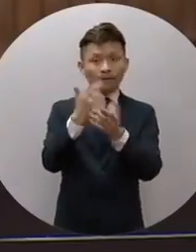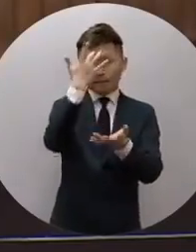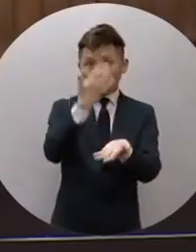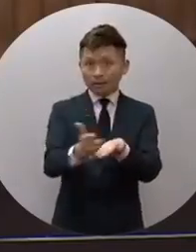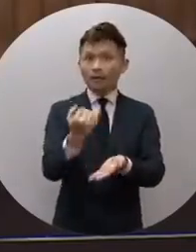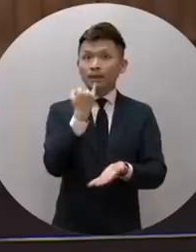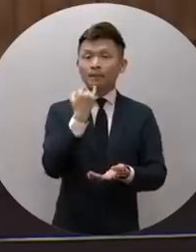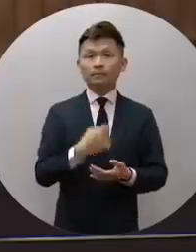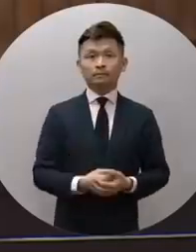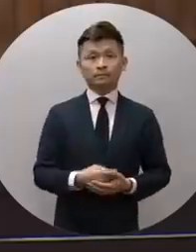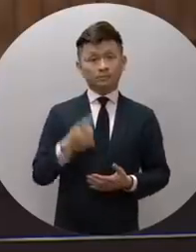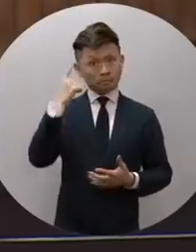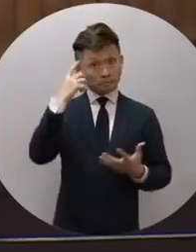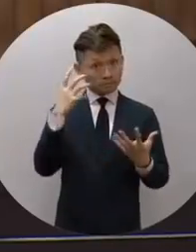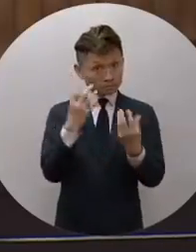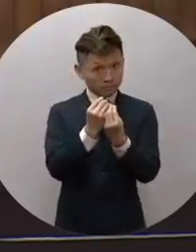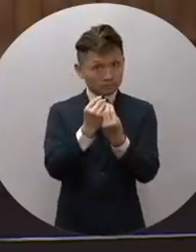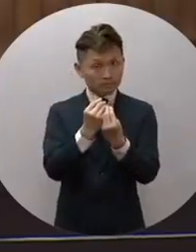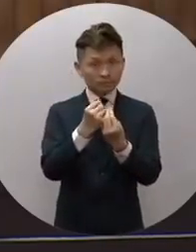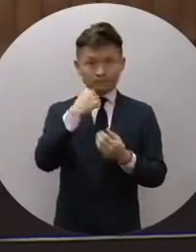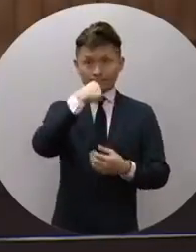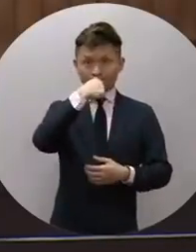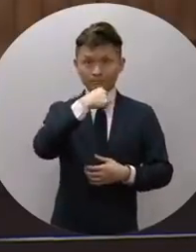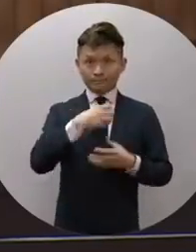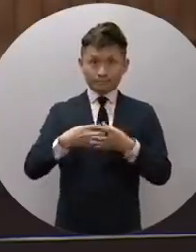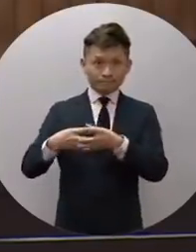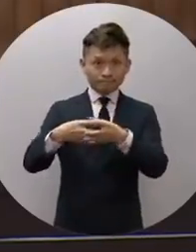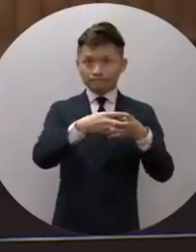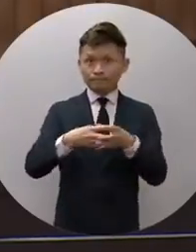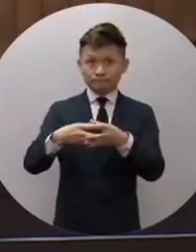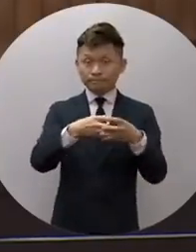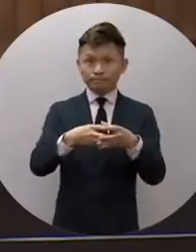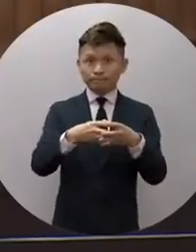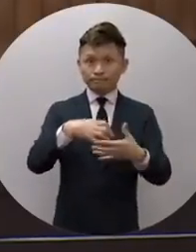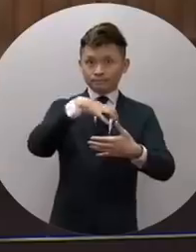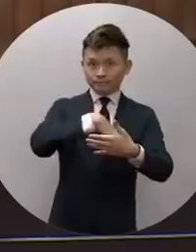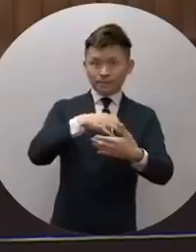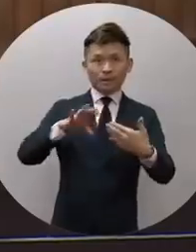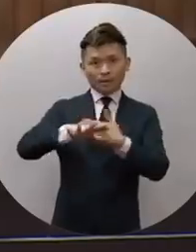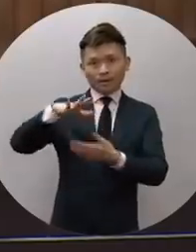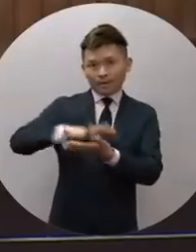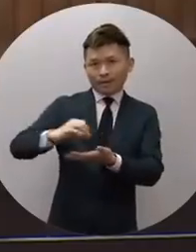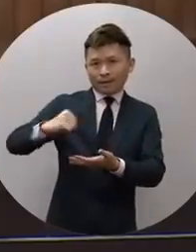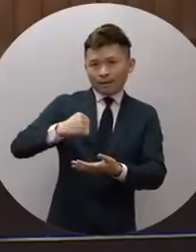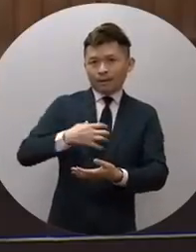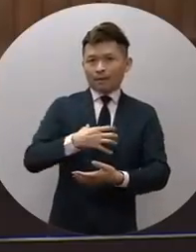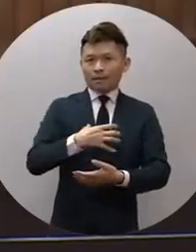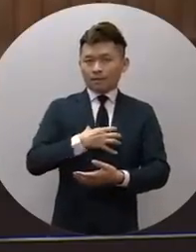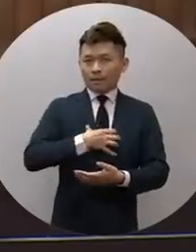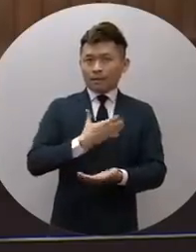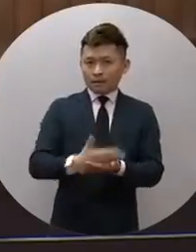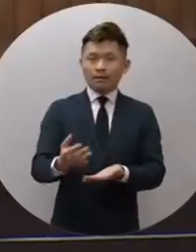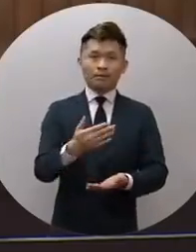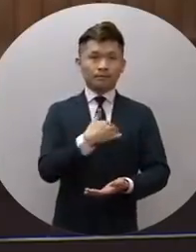有共识团结的台湾，才有能力处理当前内外的压力和危机，否